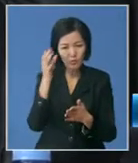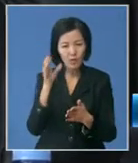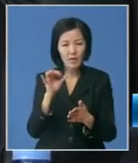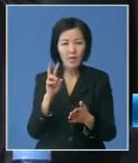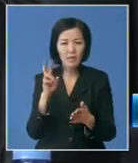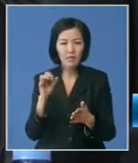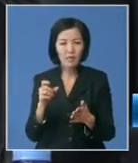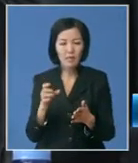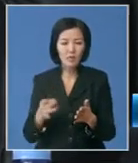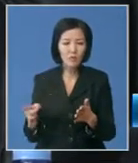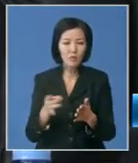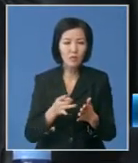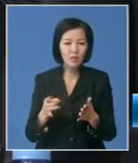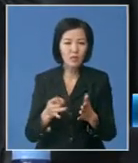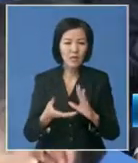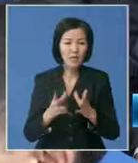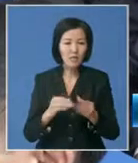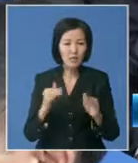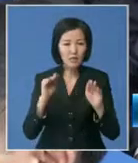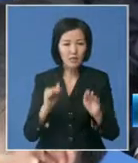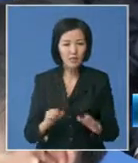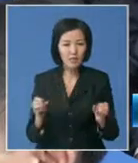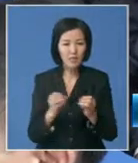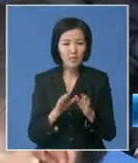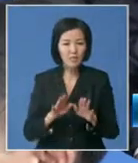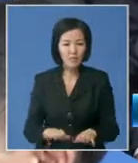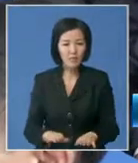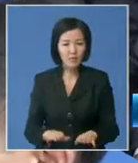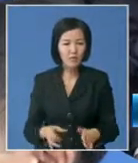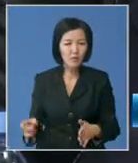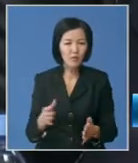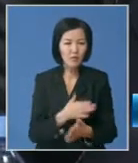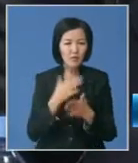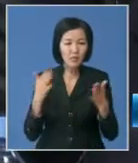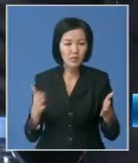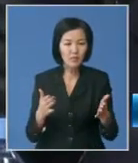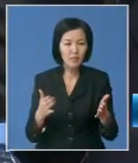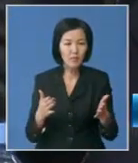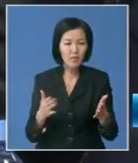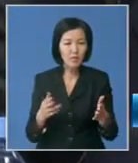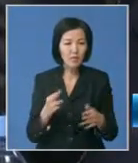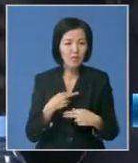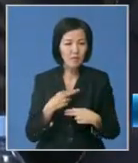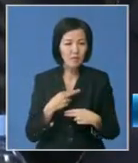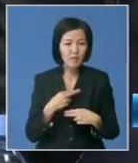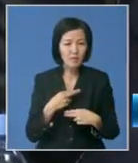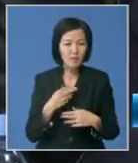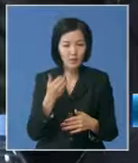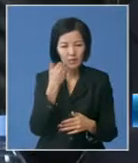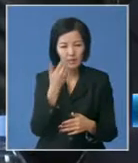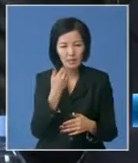результат района очень низкий на десятом месте по области для района с таким большим потенциалом это я бы сказал весьма и весьма